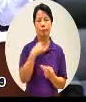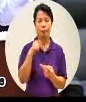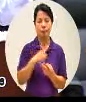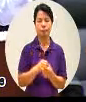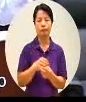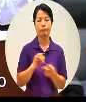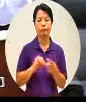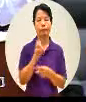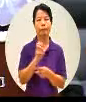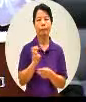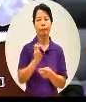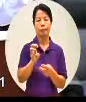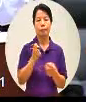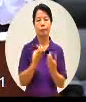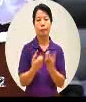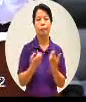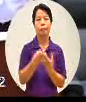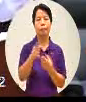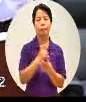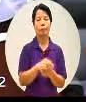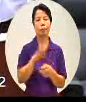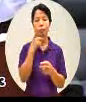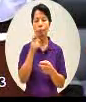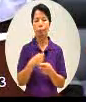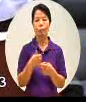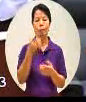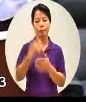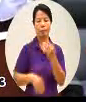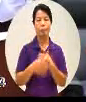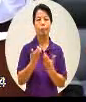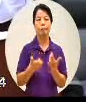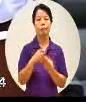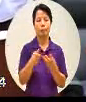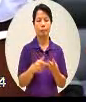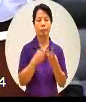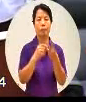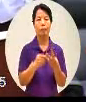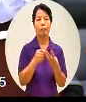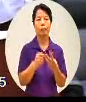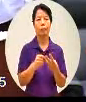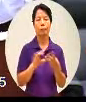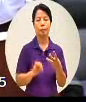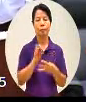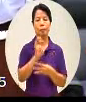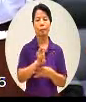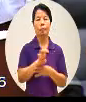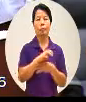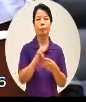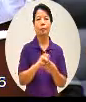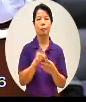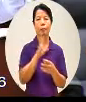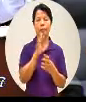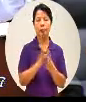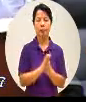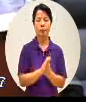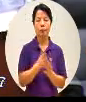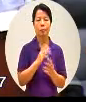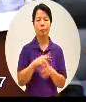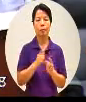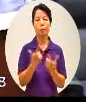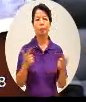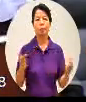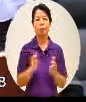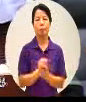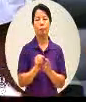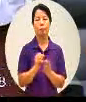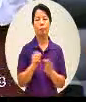分，哦，填唔对就减分，哦，这等下讲。另外一个占40%，就是多元发展的